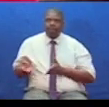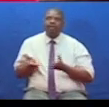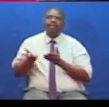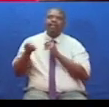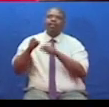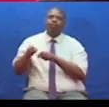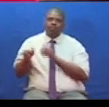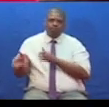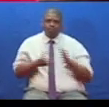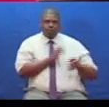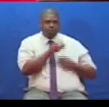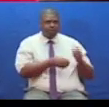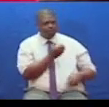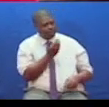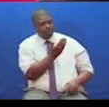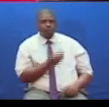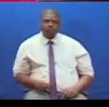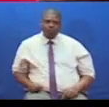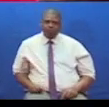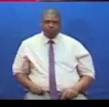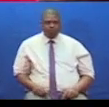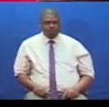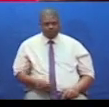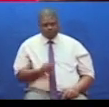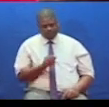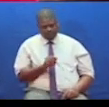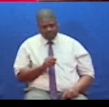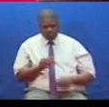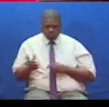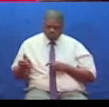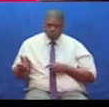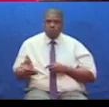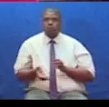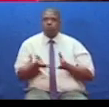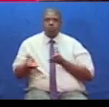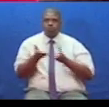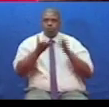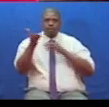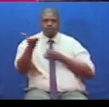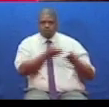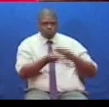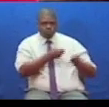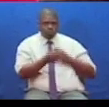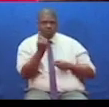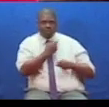na mipango ya miaka mitano. GDP per capita yetu kwa sasa ni